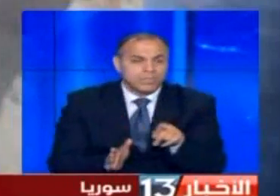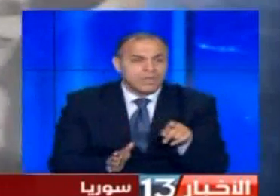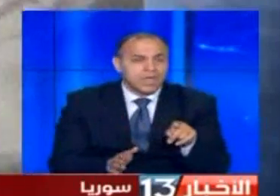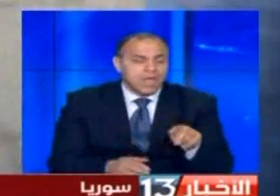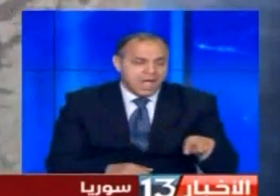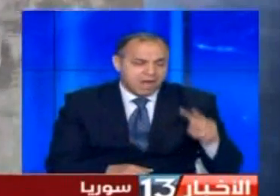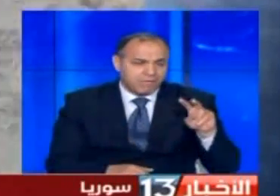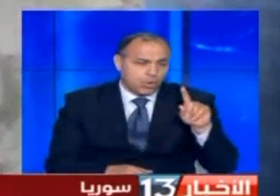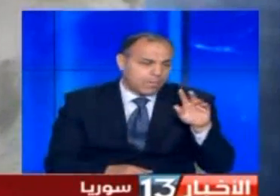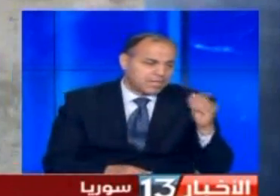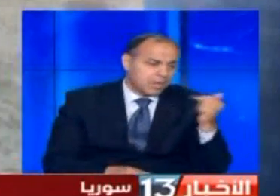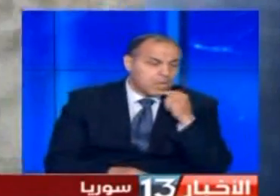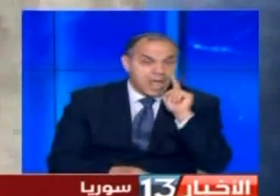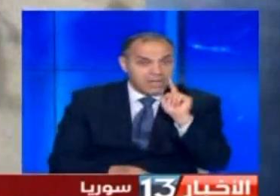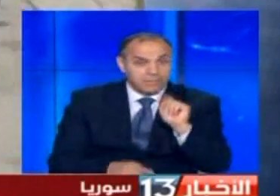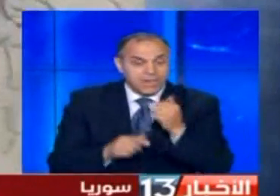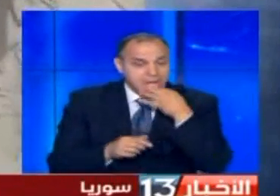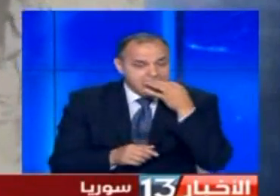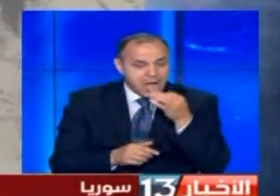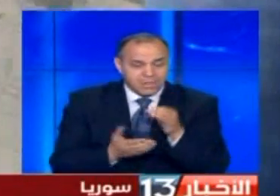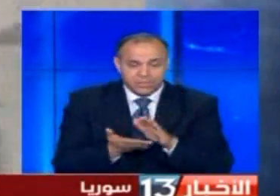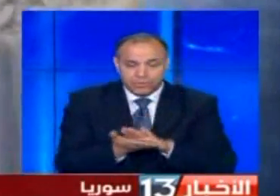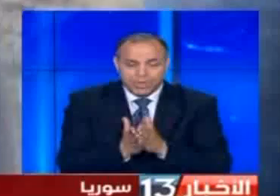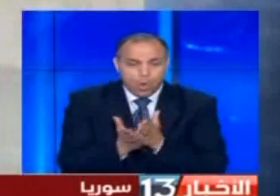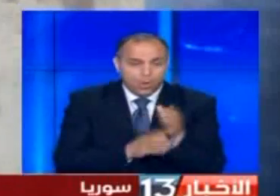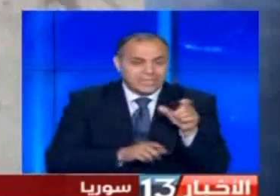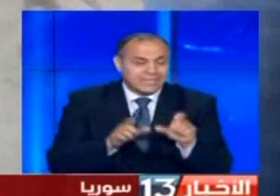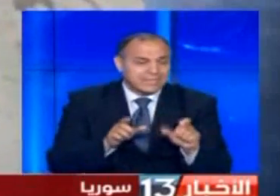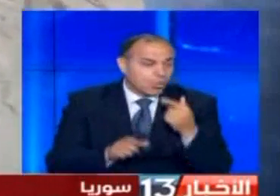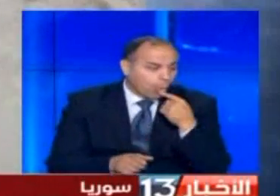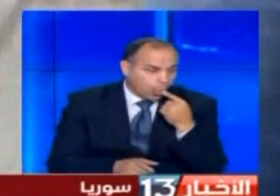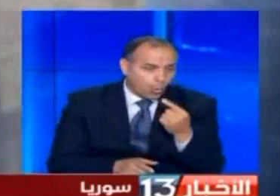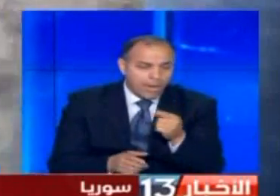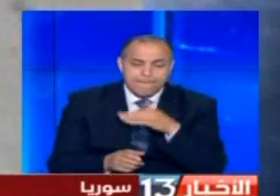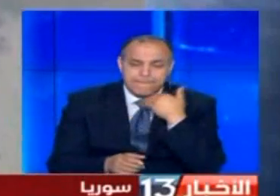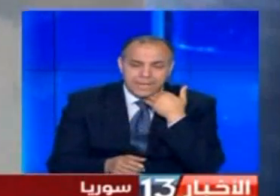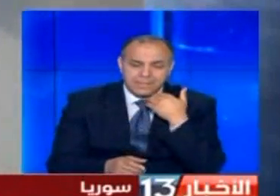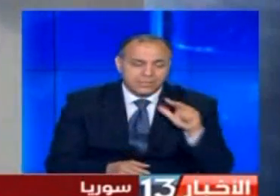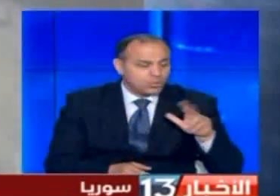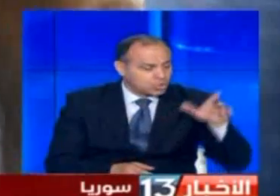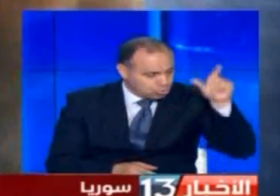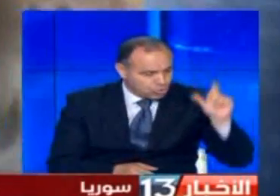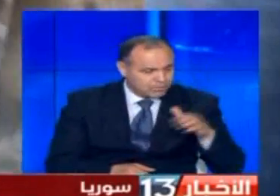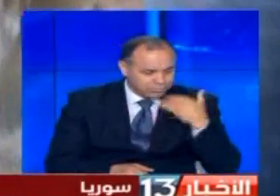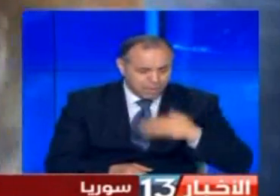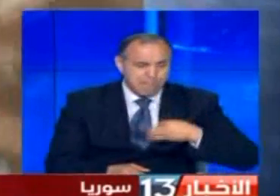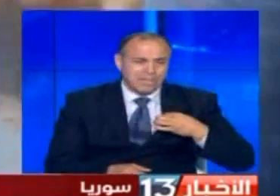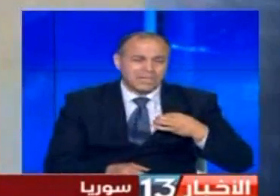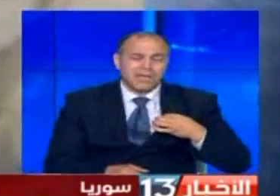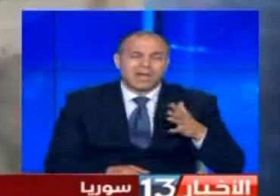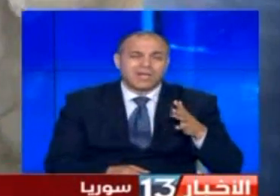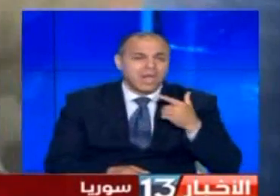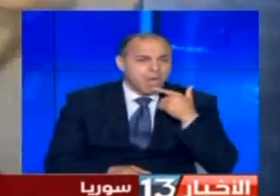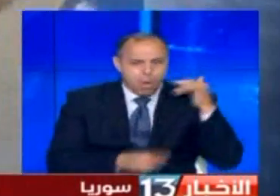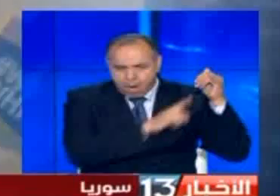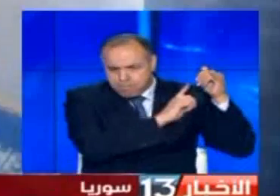سنه 2014 اعلن المرصد السوري لحقوق الانسان مقتل 35 مدنيا على الاقل